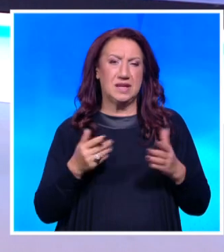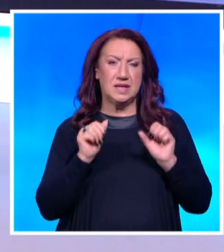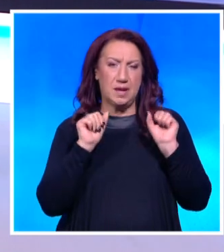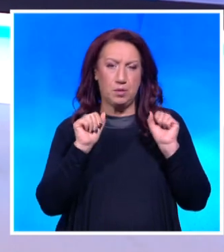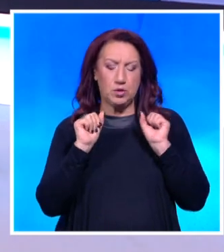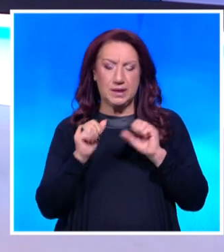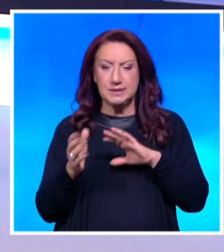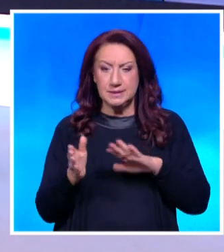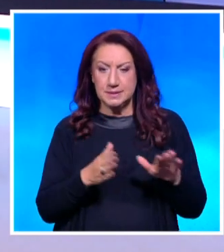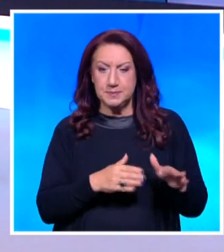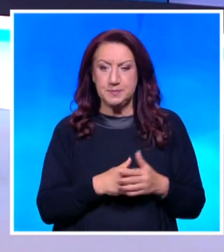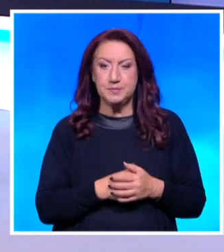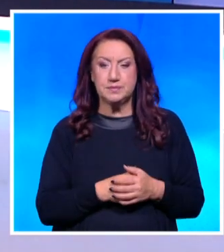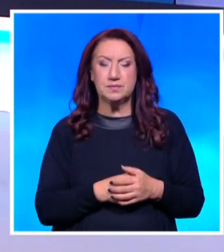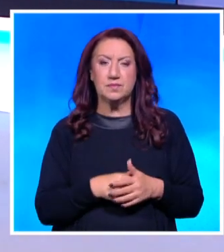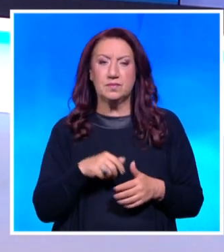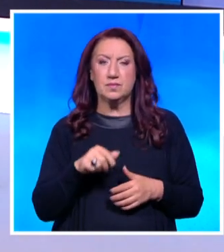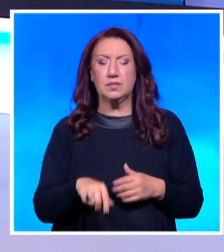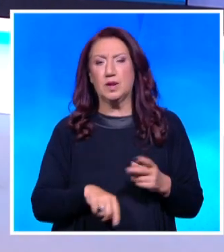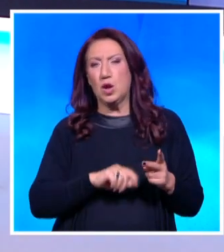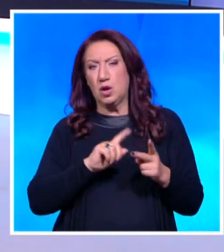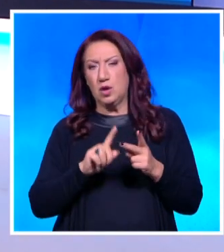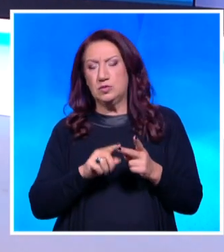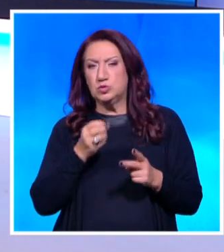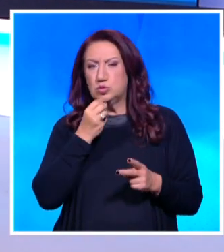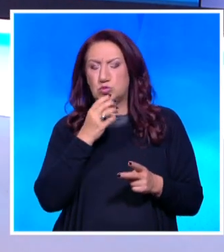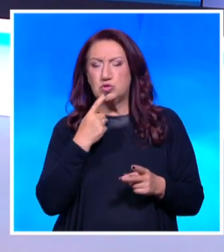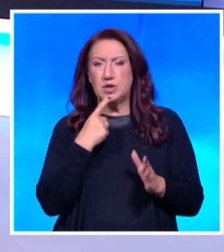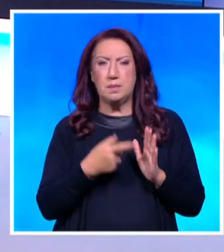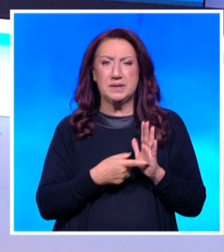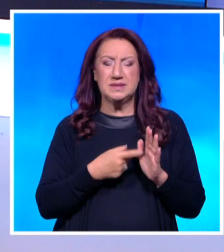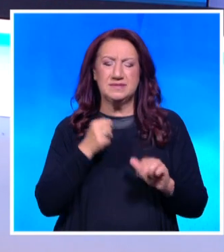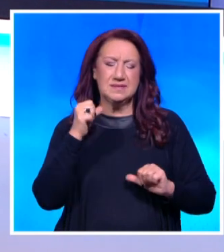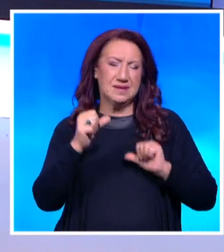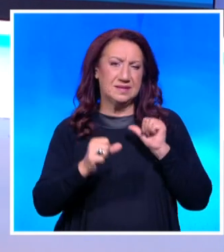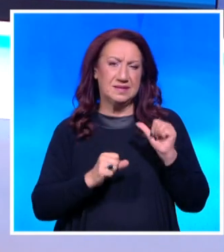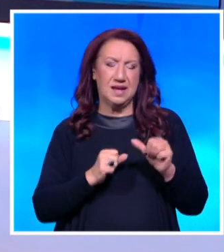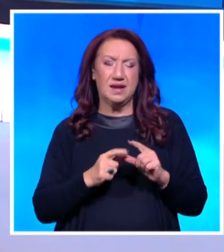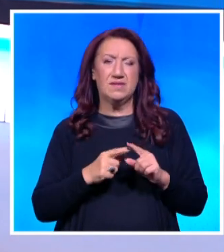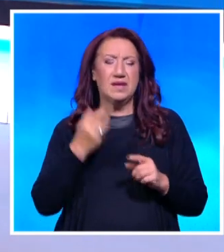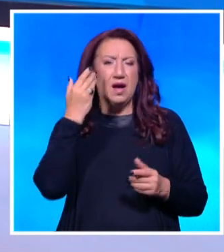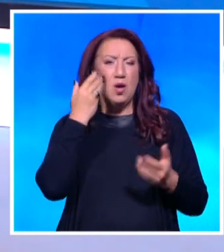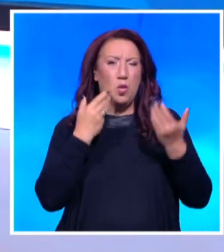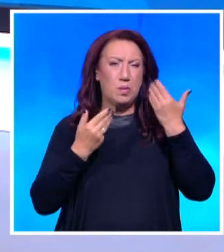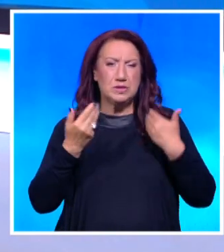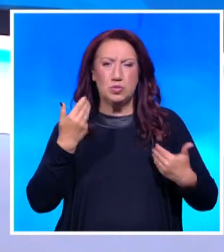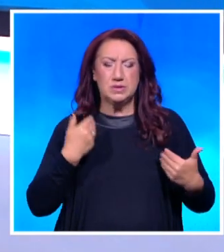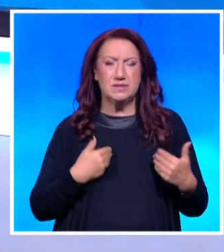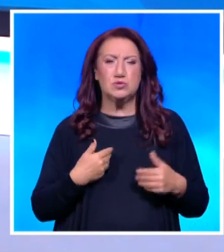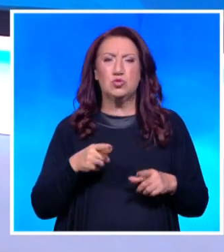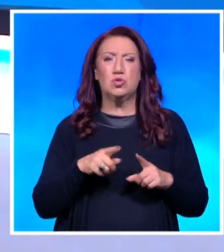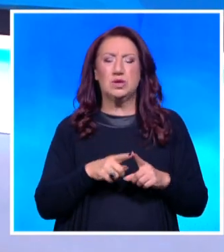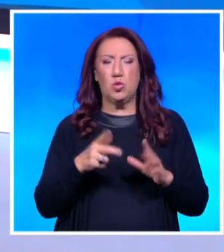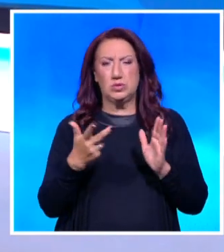Сега към развитие по друг случай, предизвикал вълна от обществен гняв през последните дни. Обезобразяването с макетен нож на 18-годишната